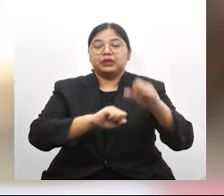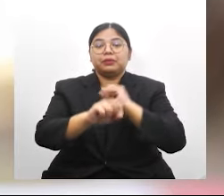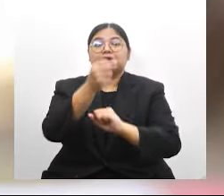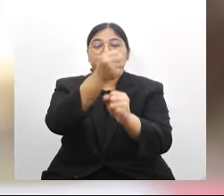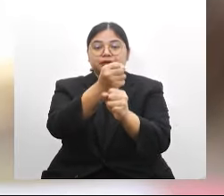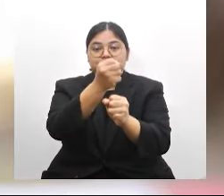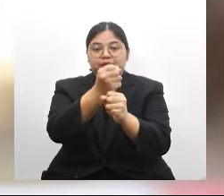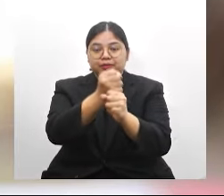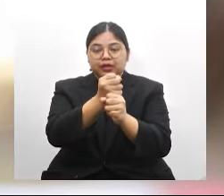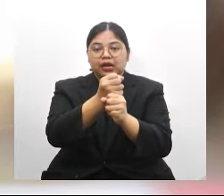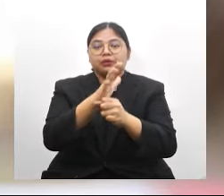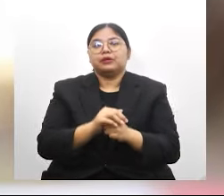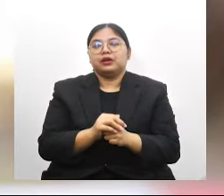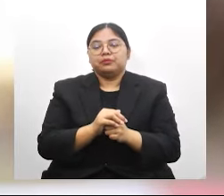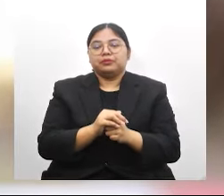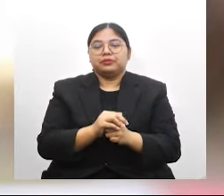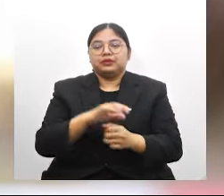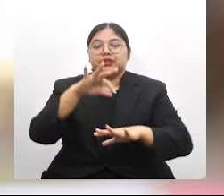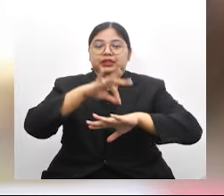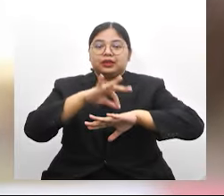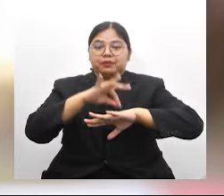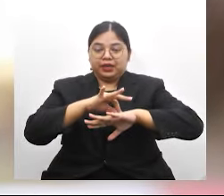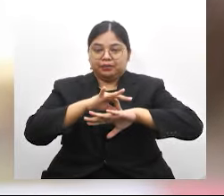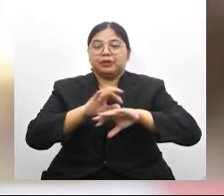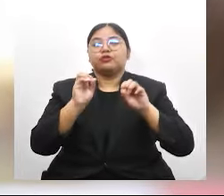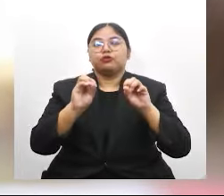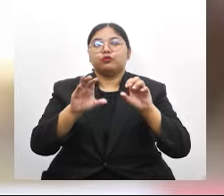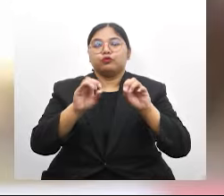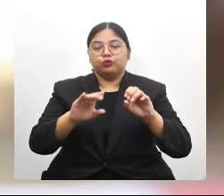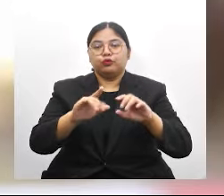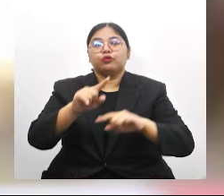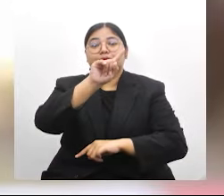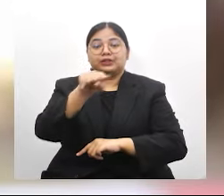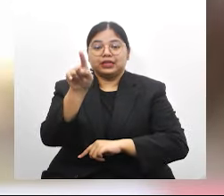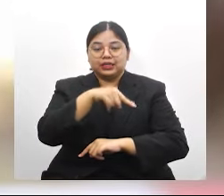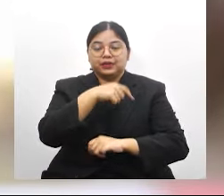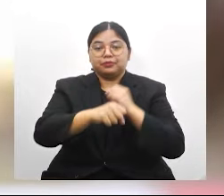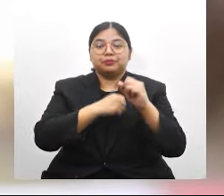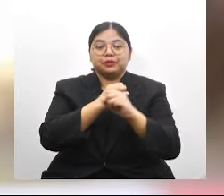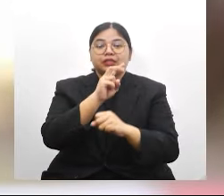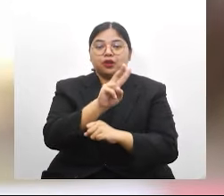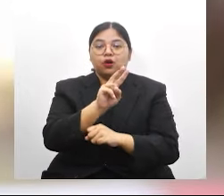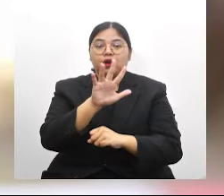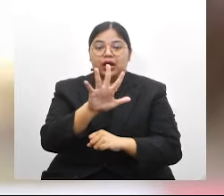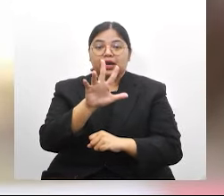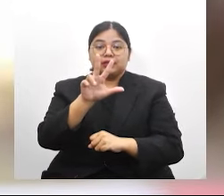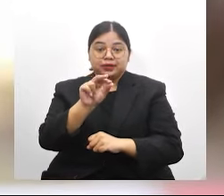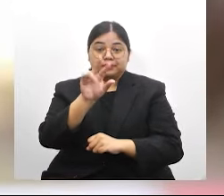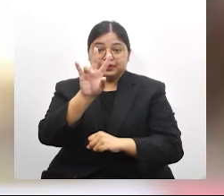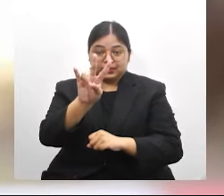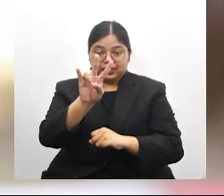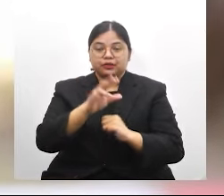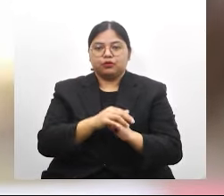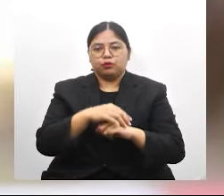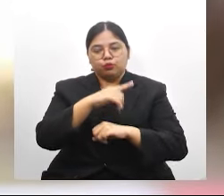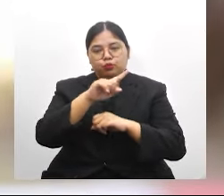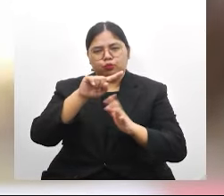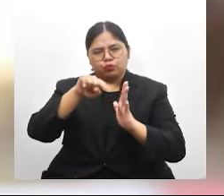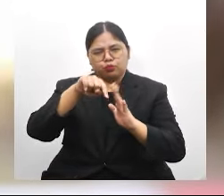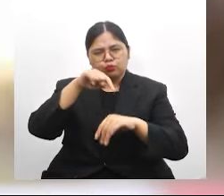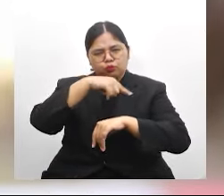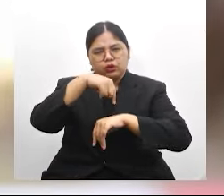ครูภาษาอังกฤษนะคะที่โรงเรียนรัชภาวิทยาคมแห่งนี้เมื่อปีการศึกษา 2537ค่ะนับเป็นระยะเวลาเกือบ 30